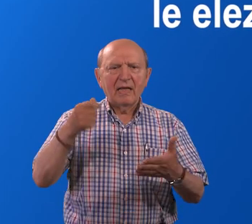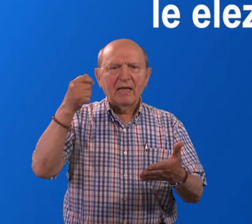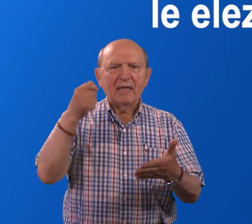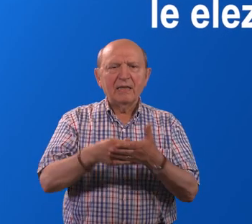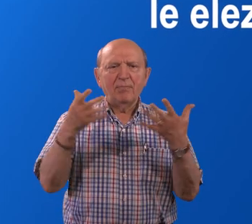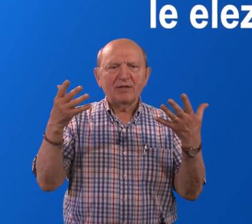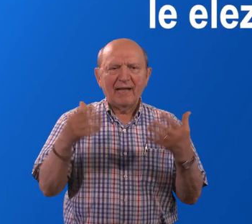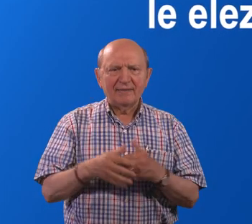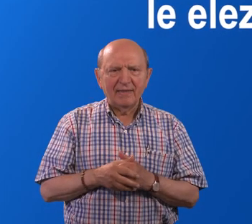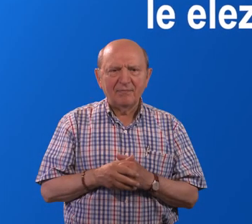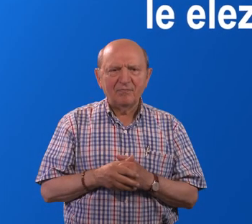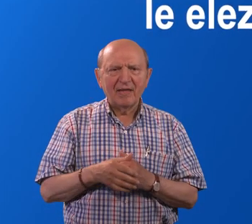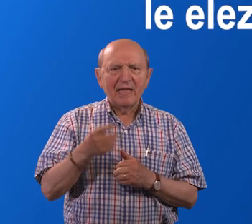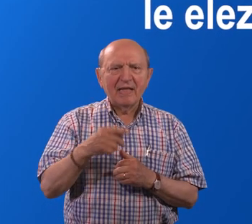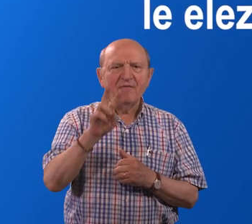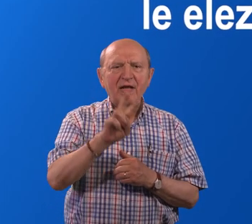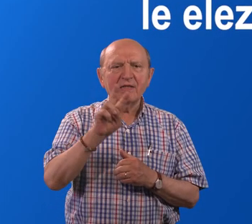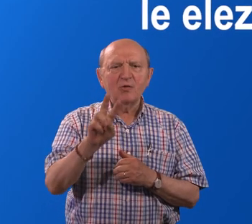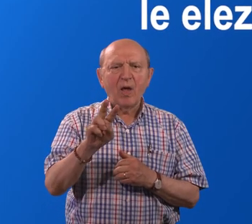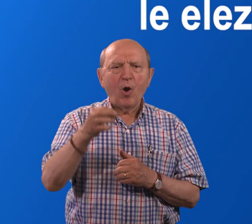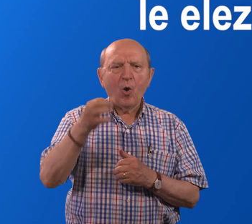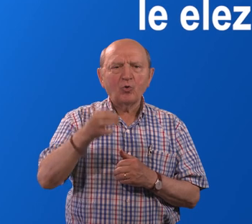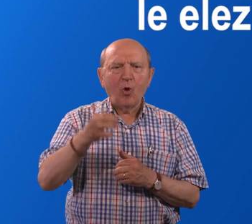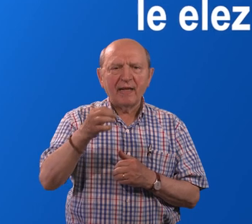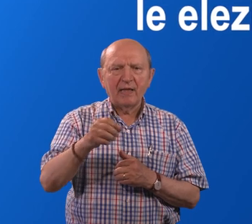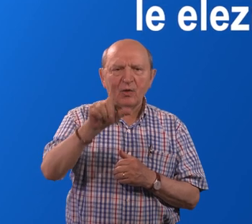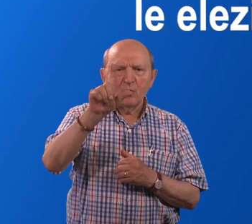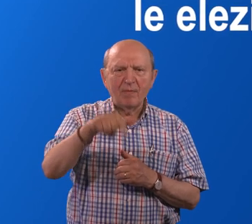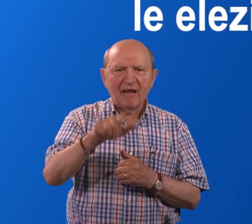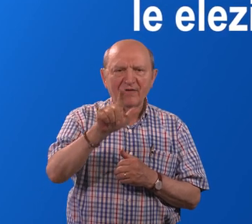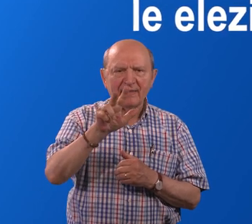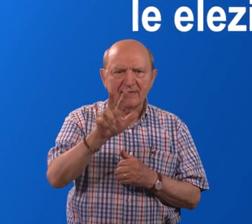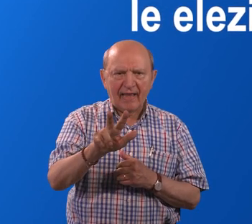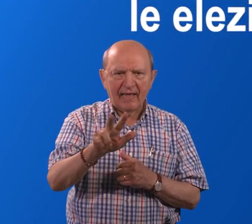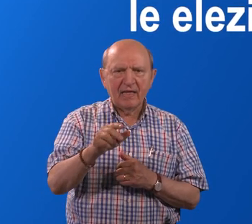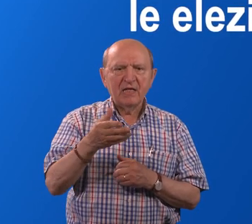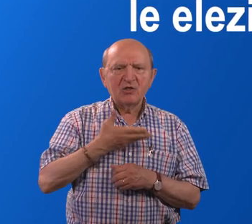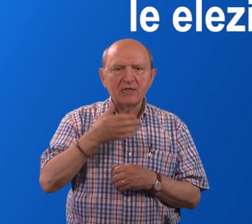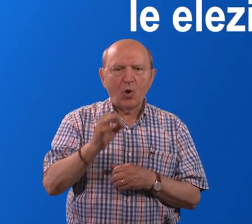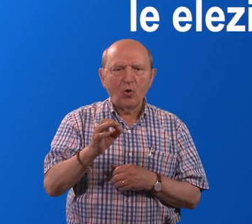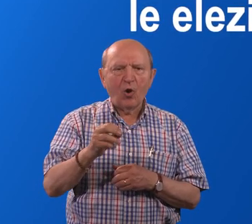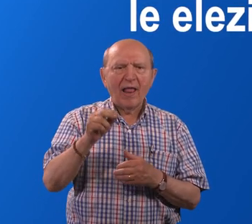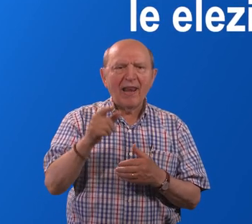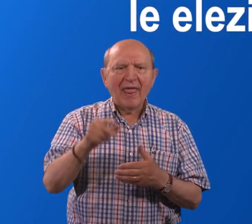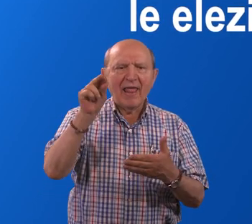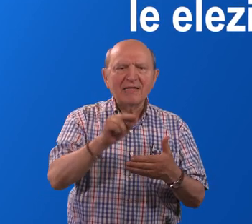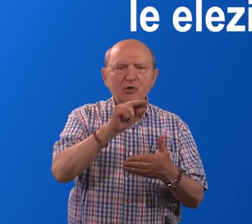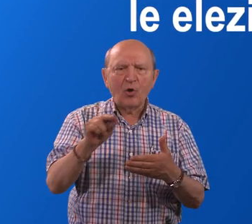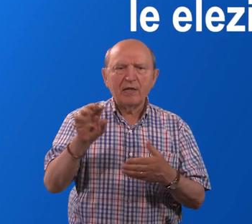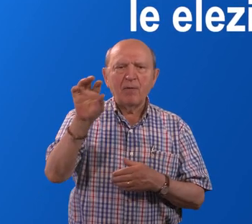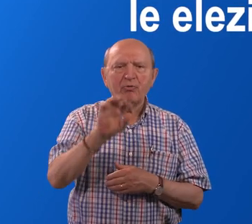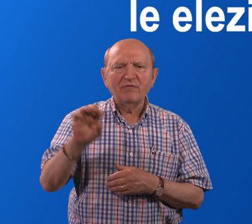importante il 22 ottobre 2023 ci sono le elezioni provinciali in Alto